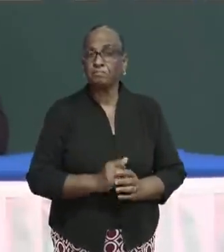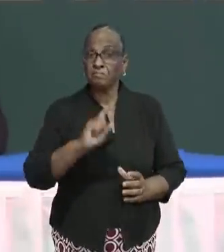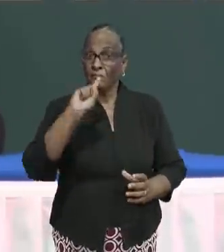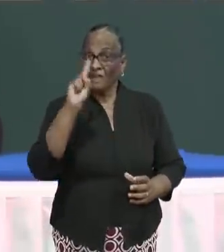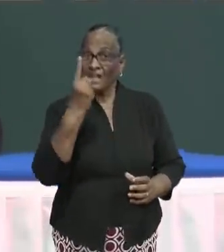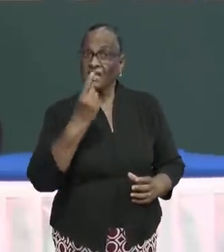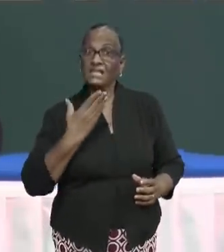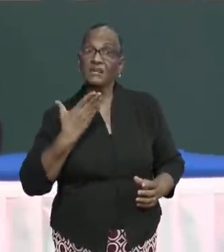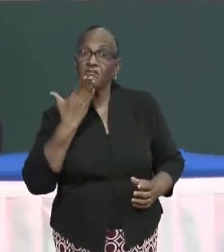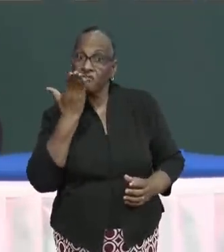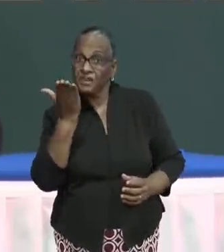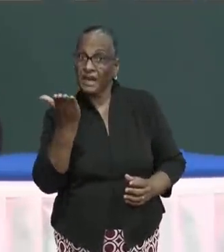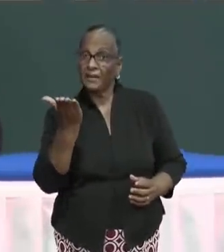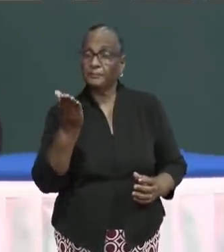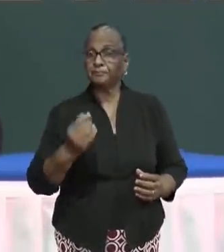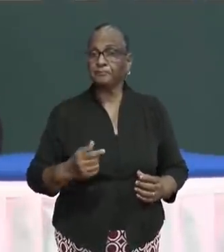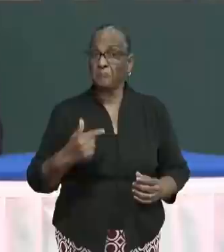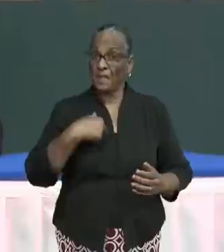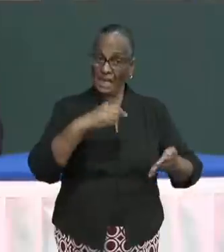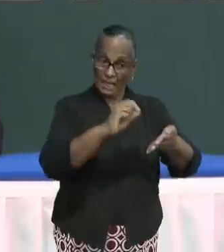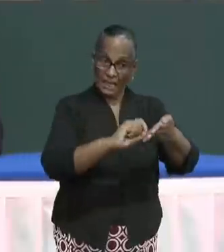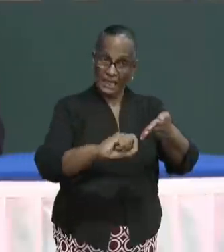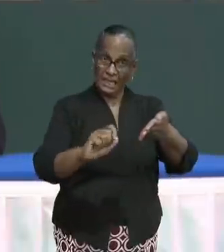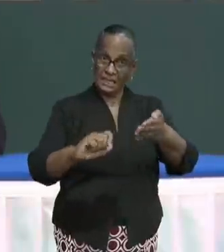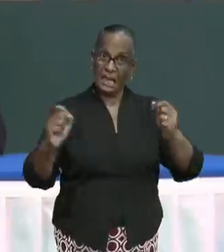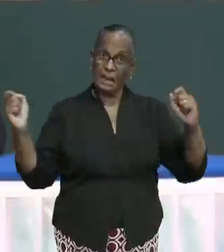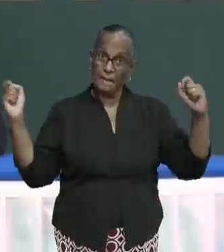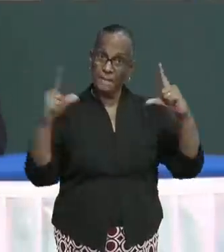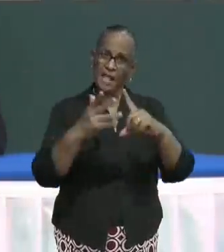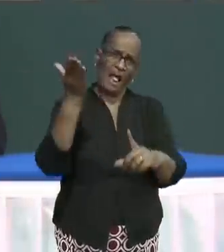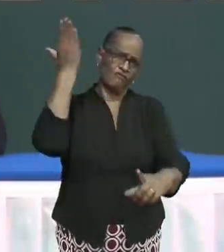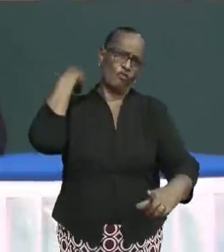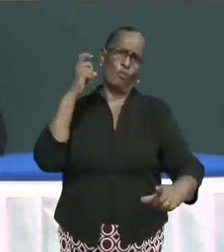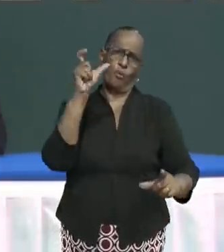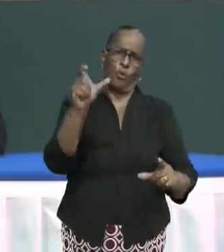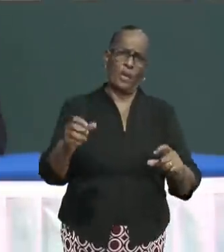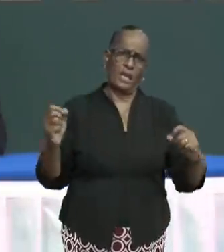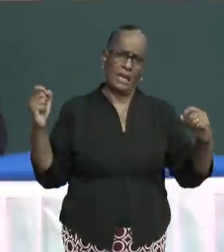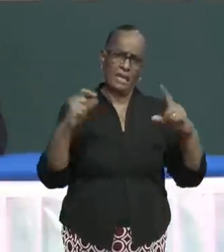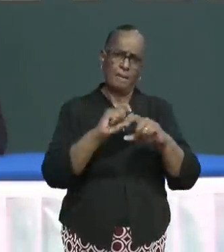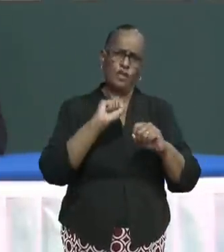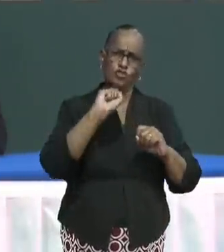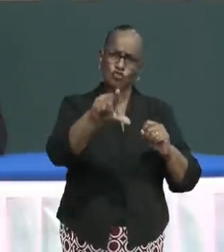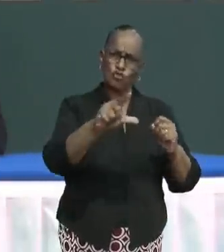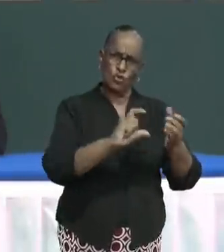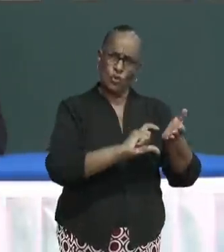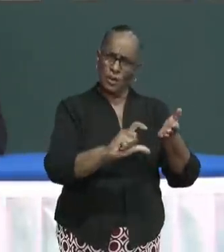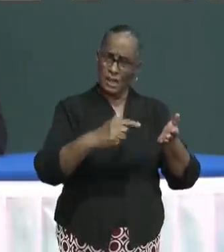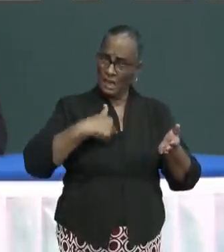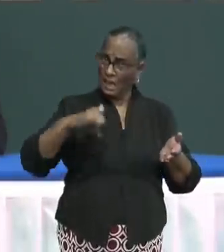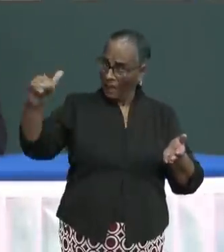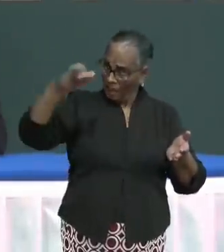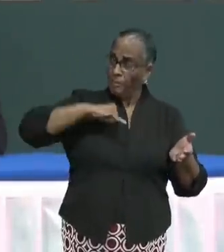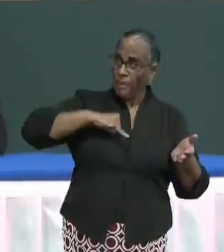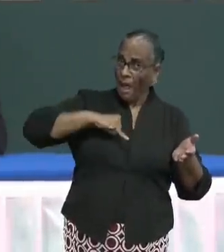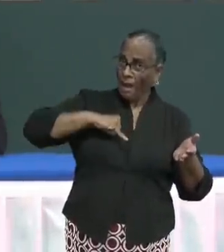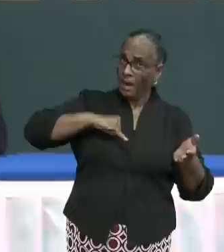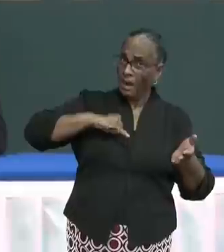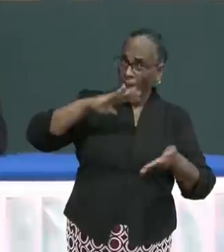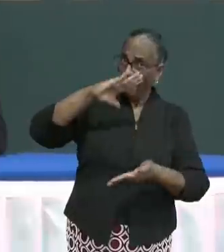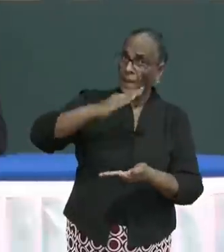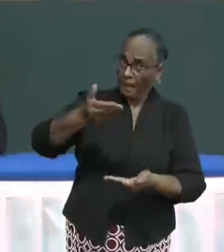ik heb geregistreerd via e-mail een week geleden. Word ik daarna gebeld dat ik in